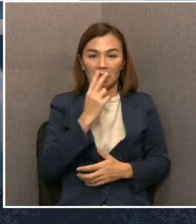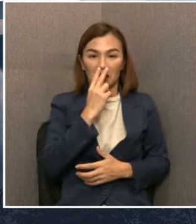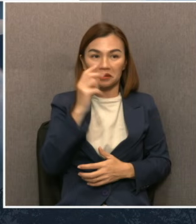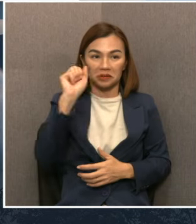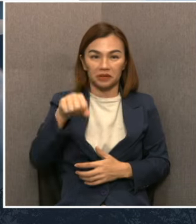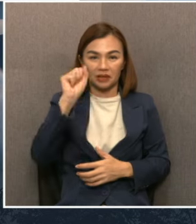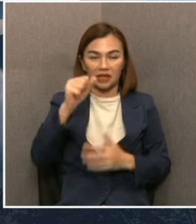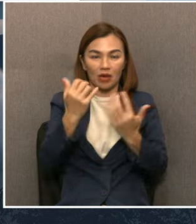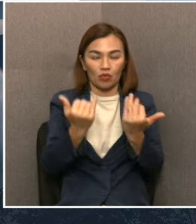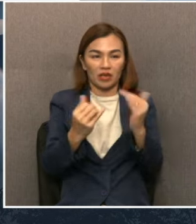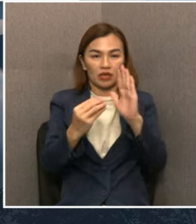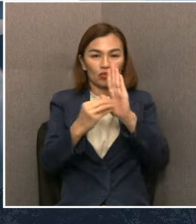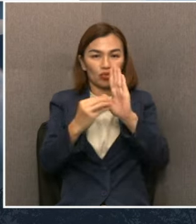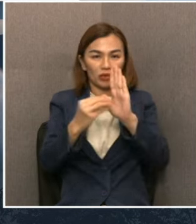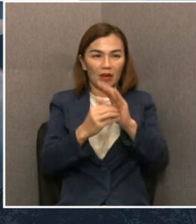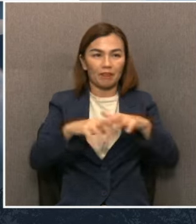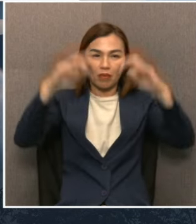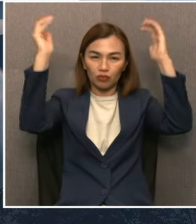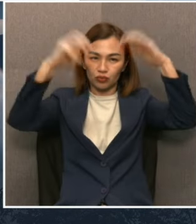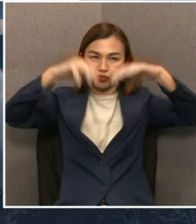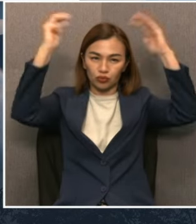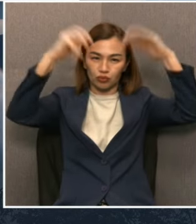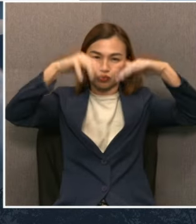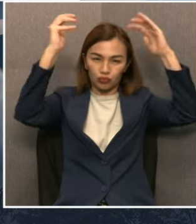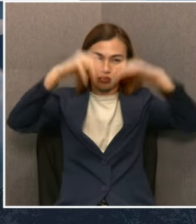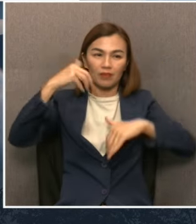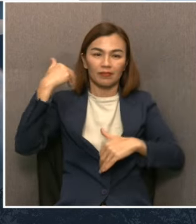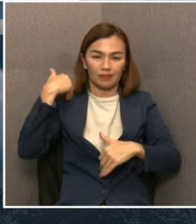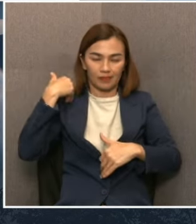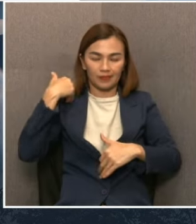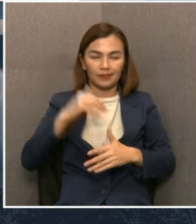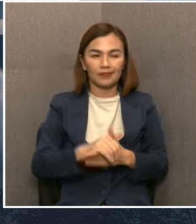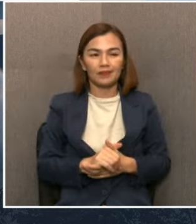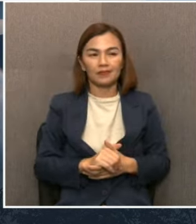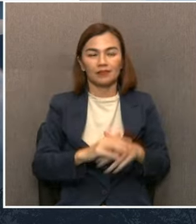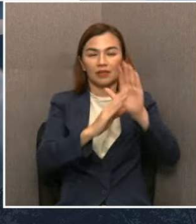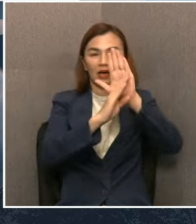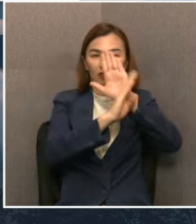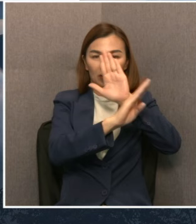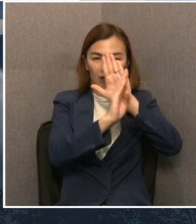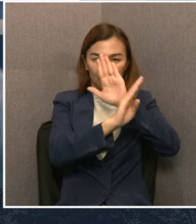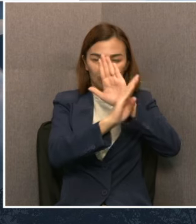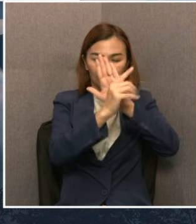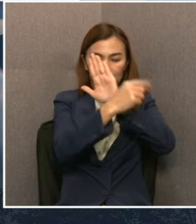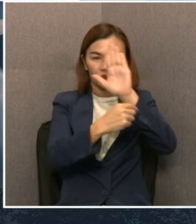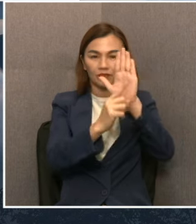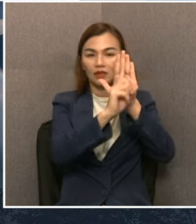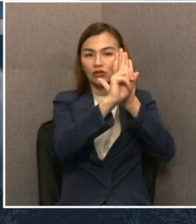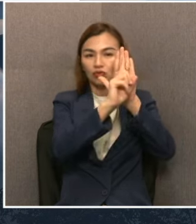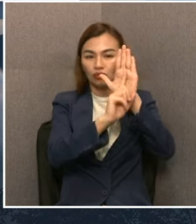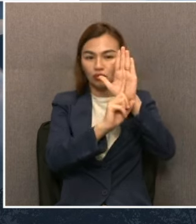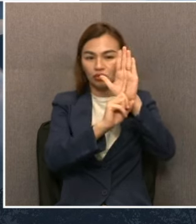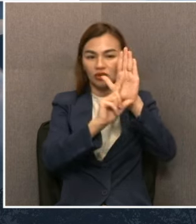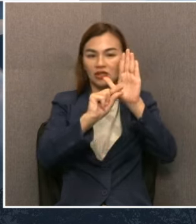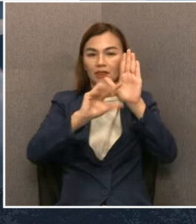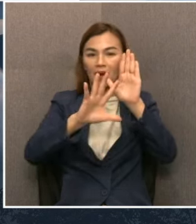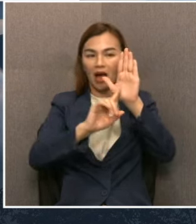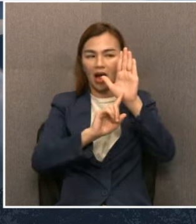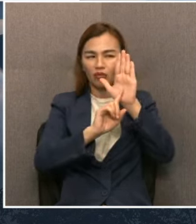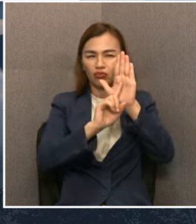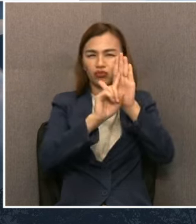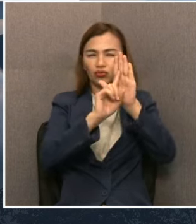วันนี้ในกรุงเทพฯก็มีสายฝนโปรยปรายลงมานะคะในขณะที่ภาคตะวันออกค่ะอุณหภูมิต่ำสุด 25องศและสูง